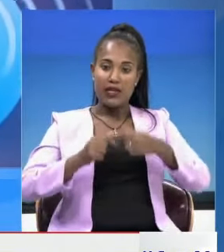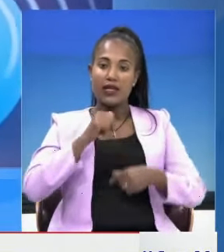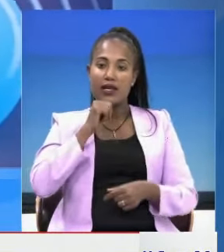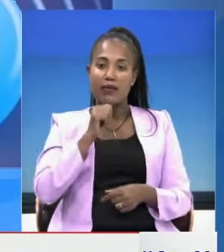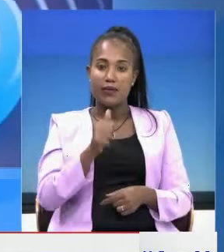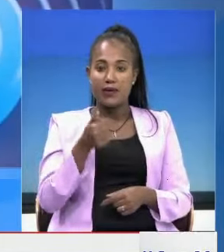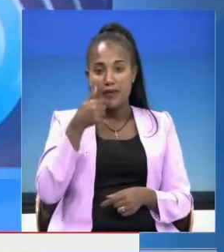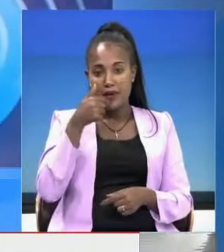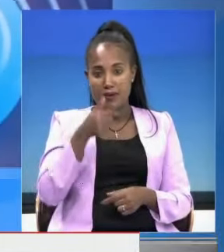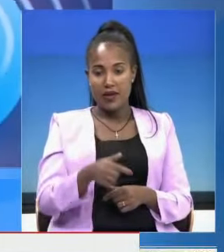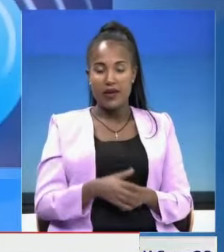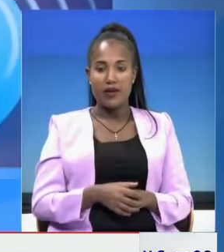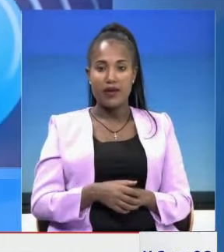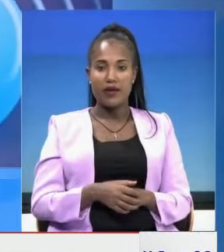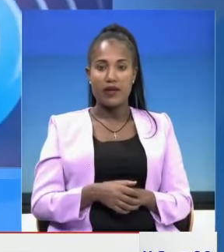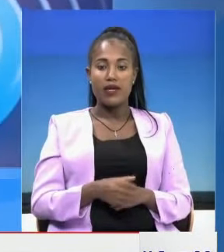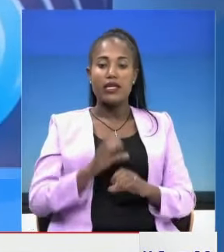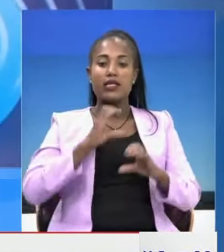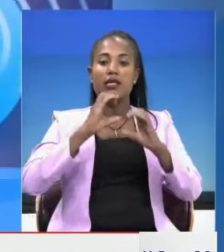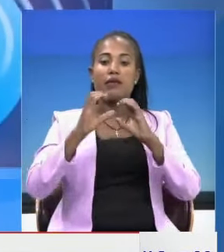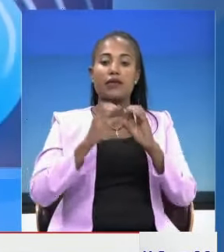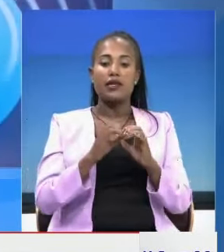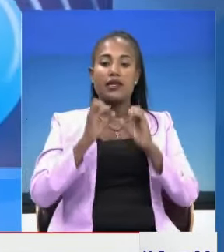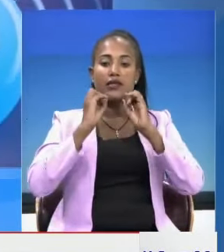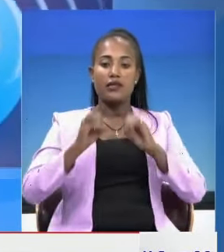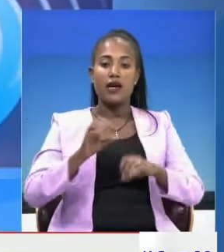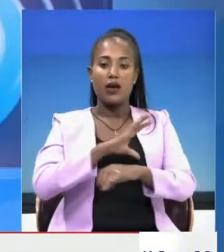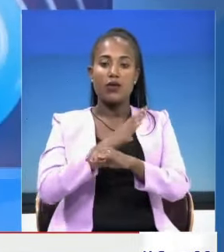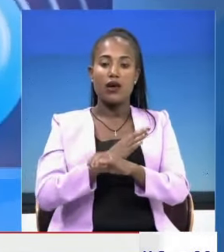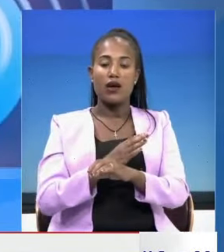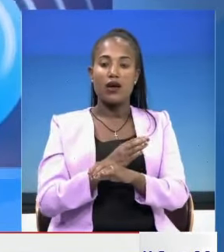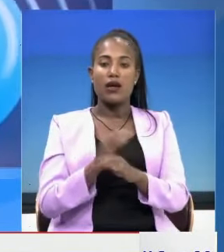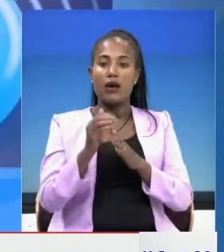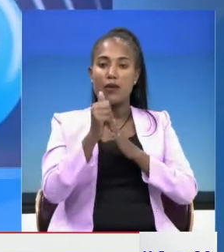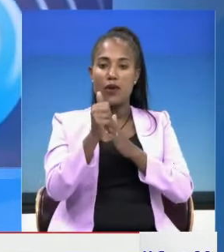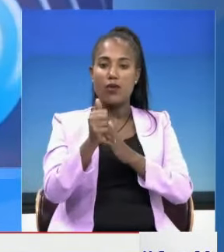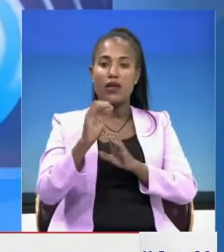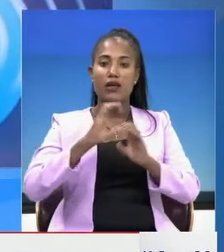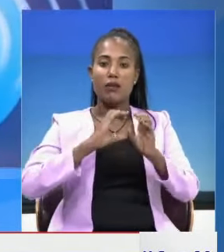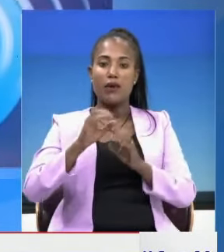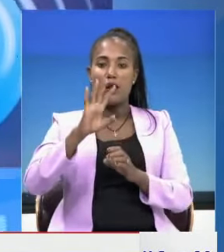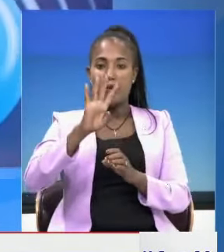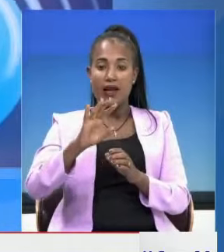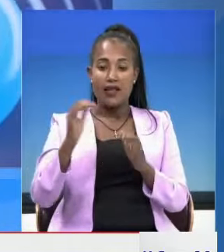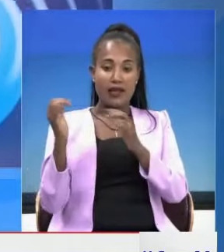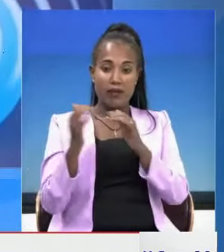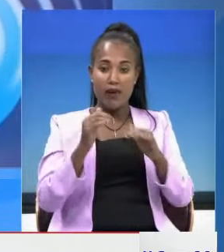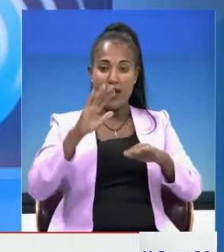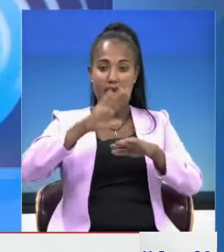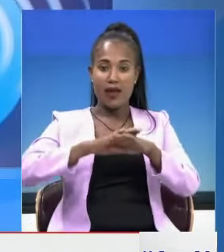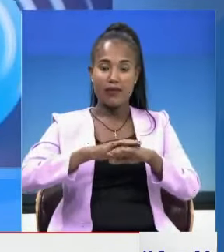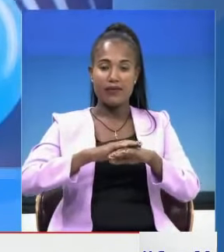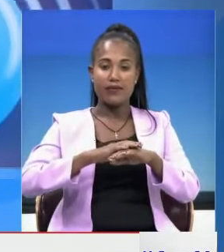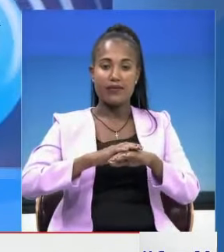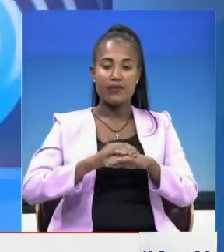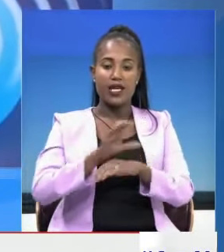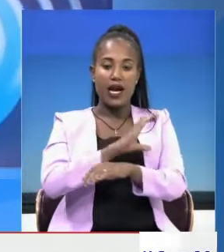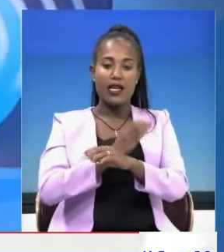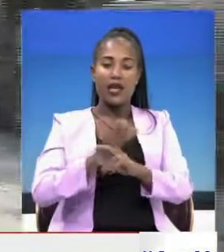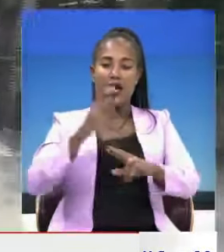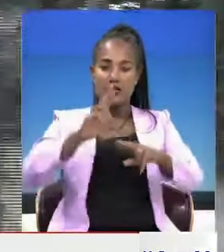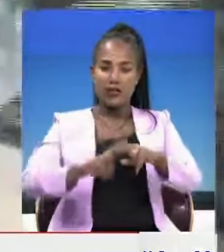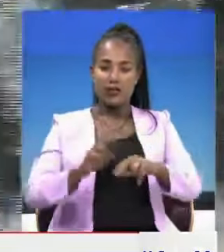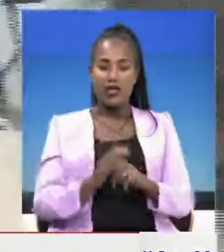የሚል ተግባብተን ከጸጥታ ኃይሉም ጋር ከአመራሩም ጋር ተግባብተን በአራት ግንባር ላይ ኃይል